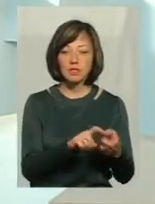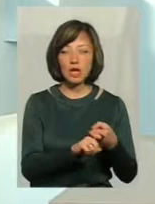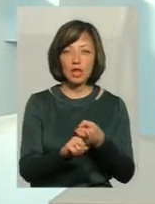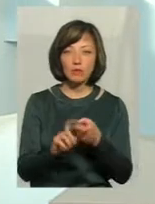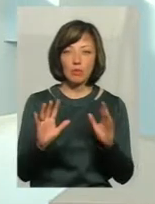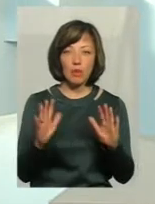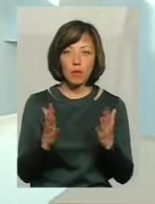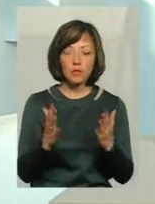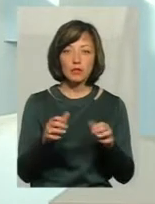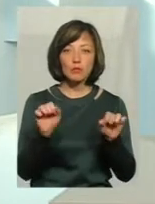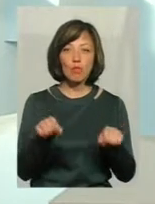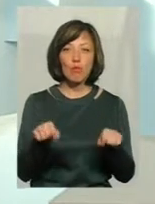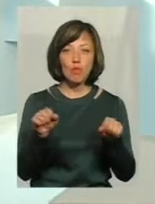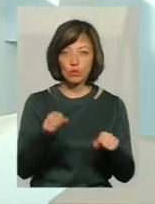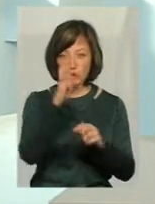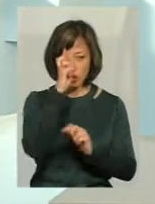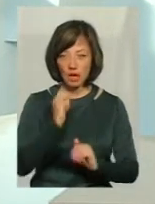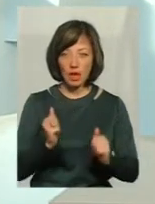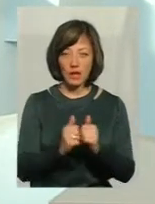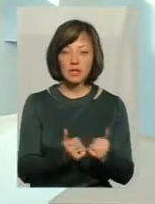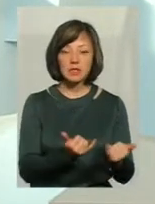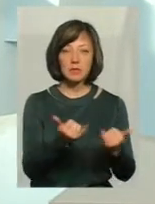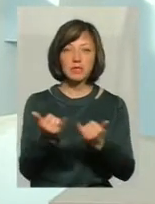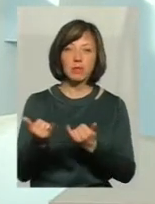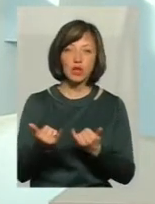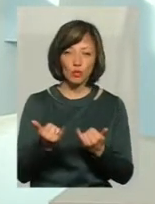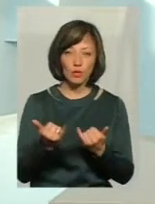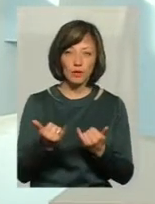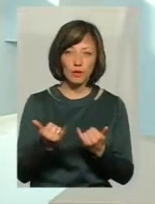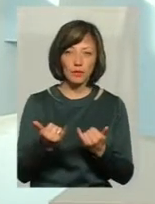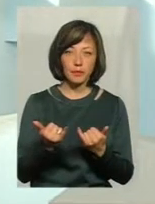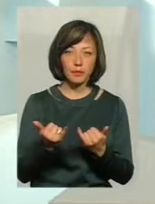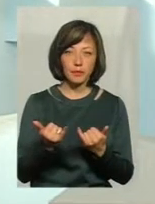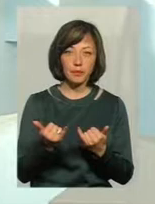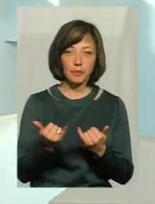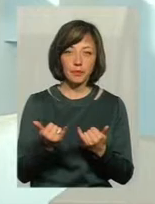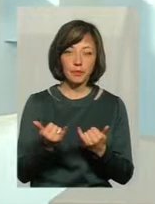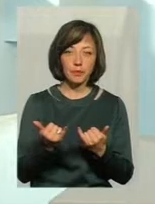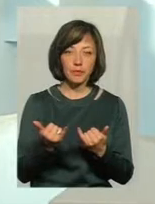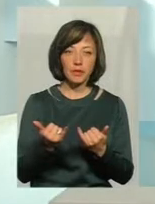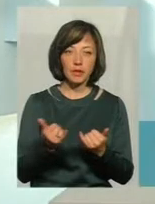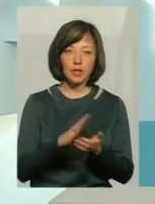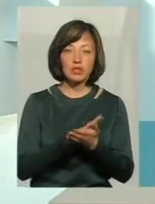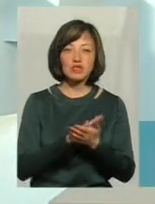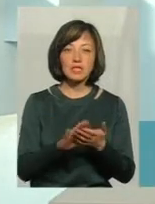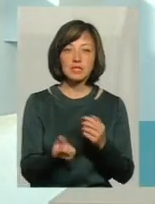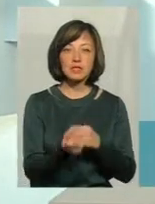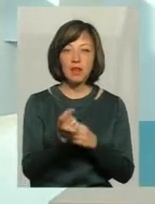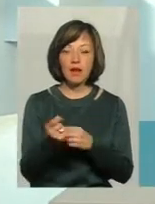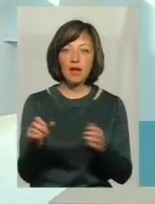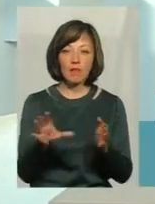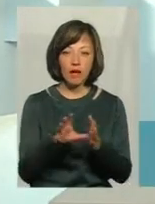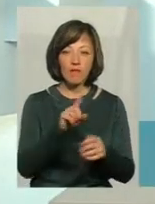момент спроможності країн забезпечувати, ну, скажімо, чисті джерела енергії. Вони